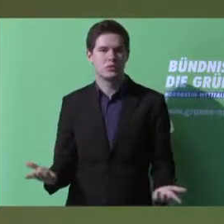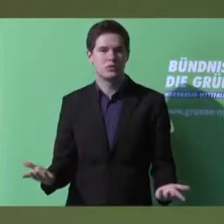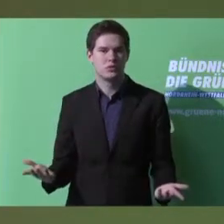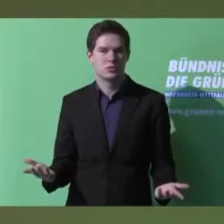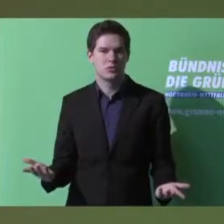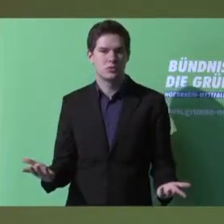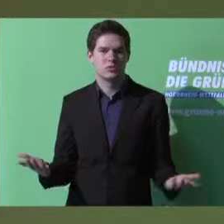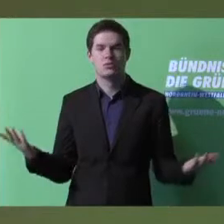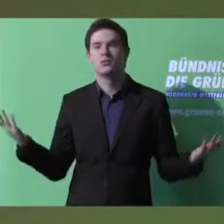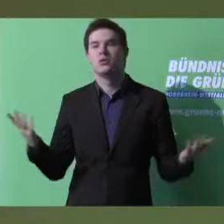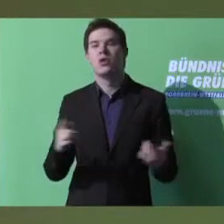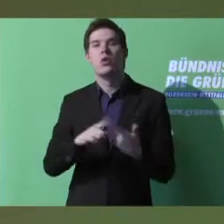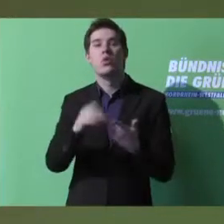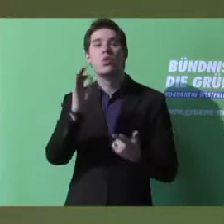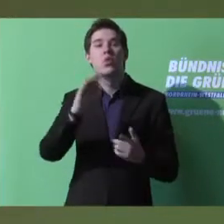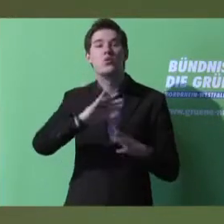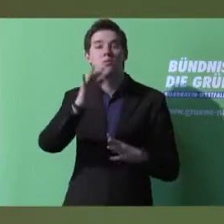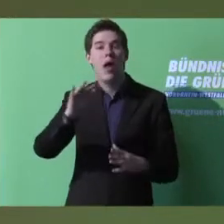Herr zu Guttenberg,